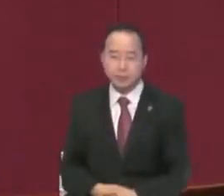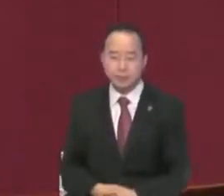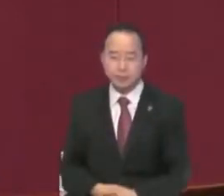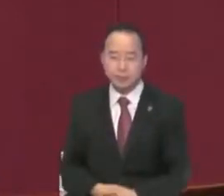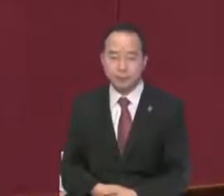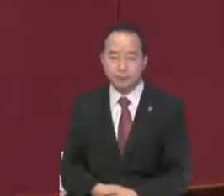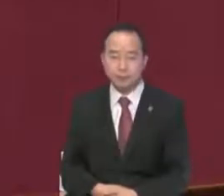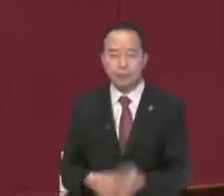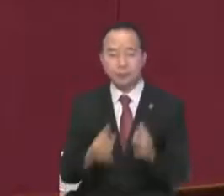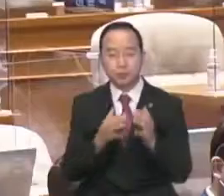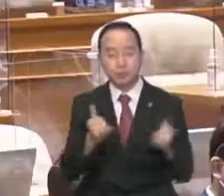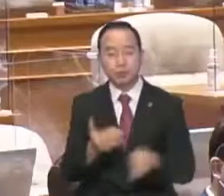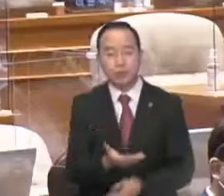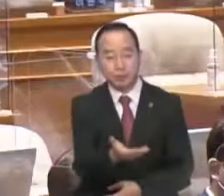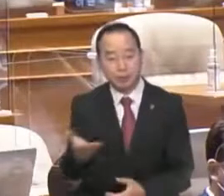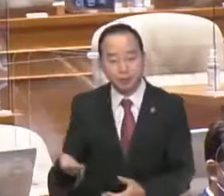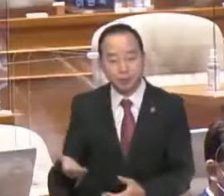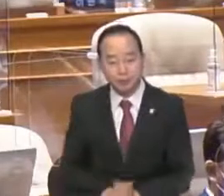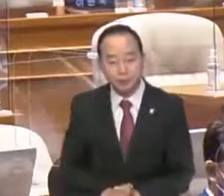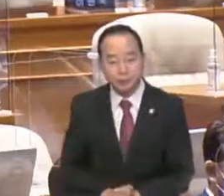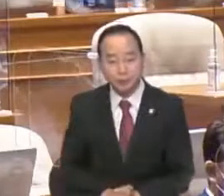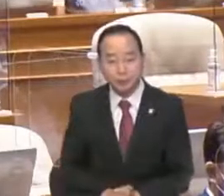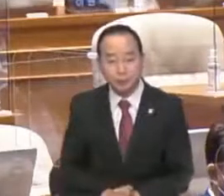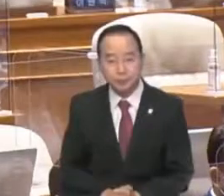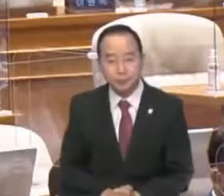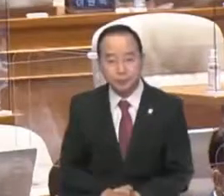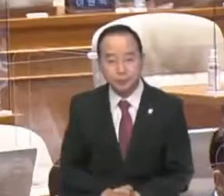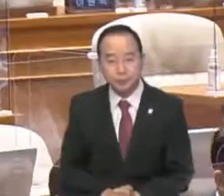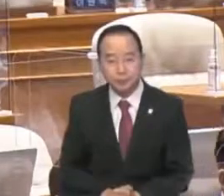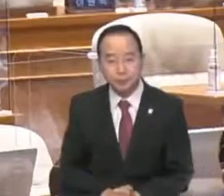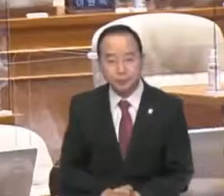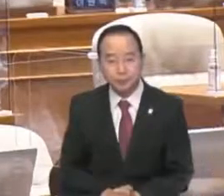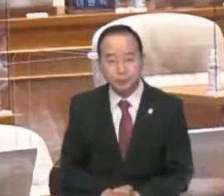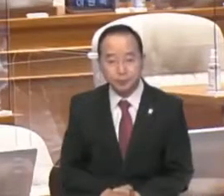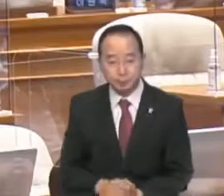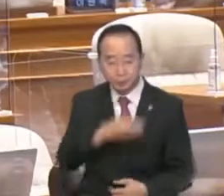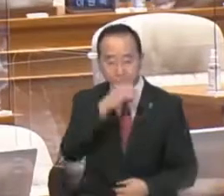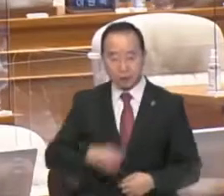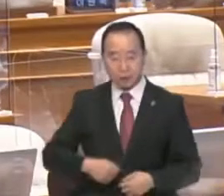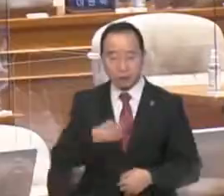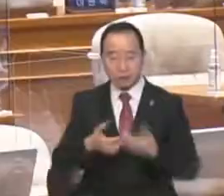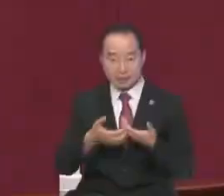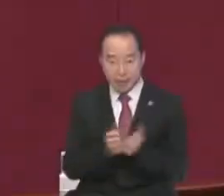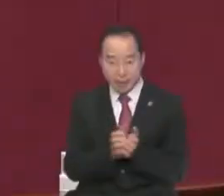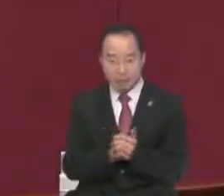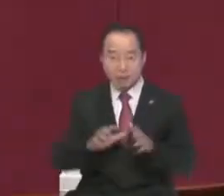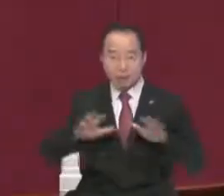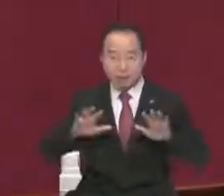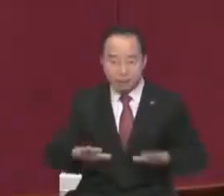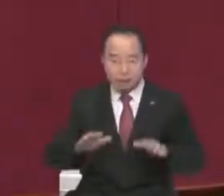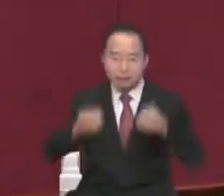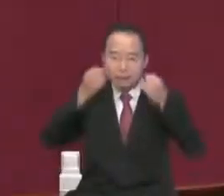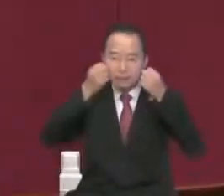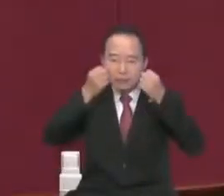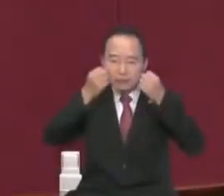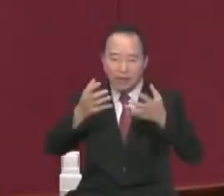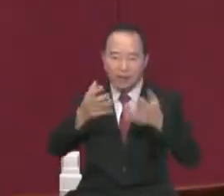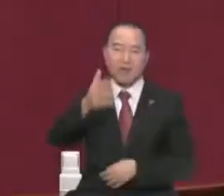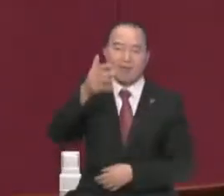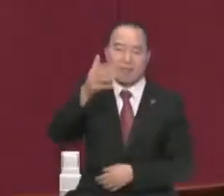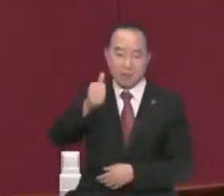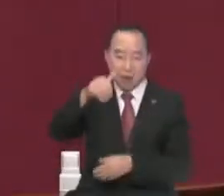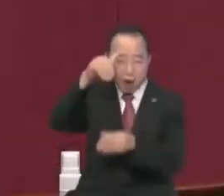존경하는 국민 여러분, 그리고 동료 의원 여러분, 정의당은 지금 새로운 대표의 선출을